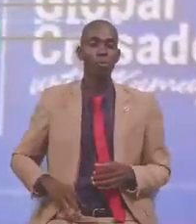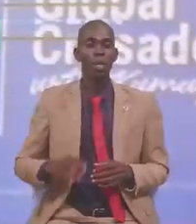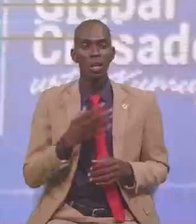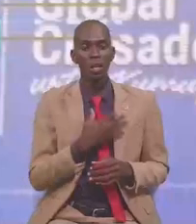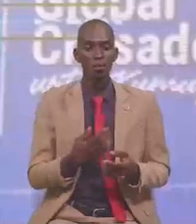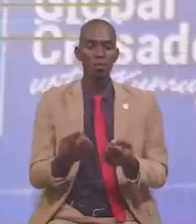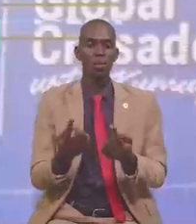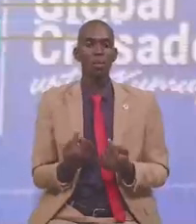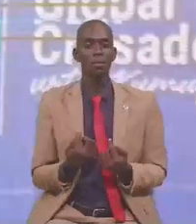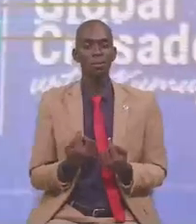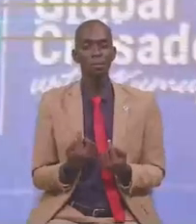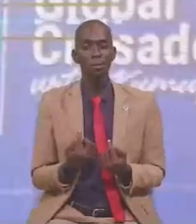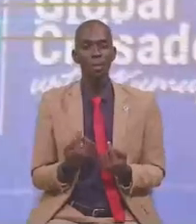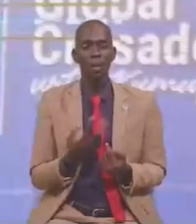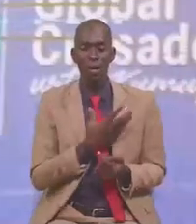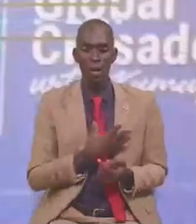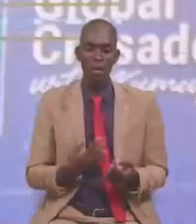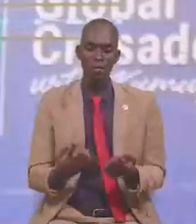de lui et vint.